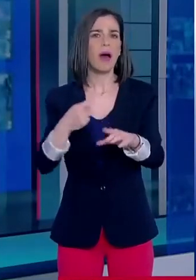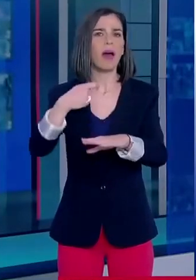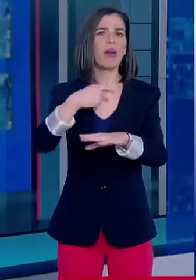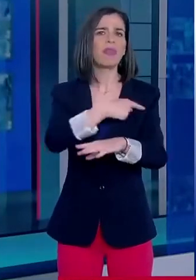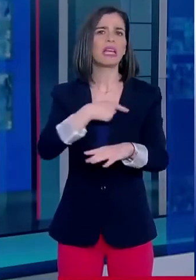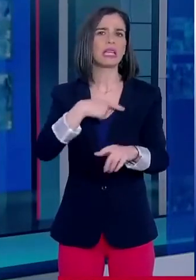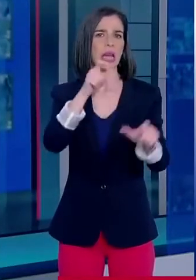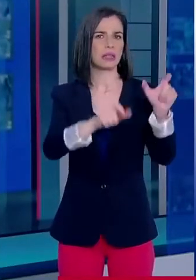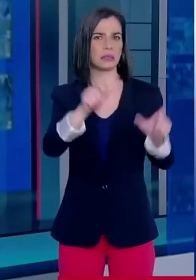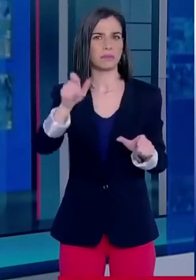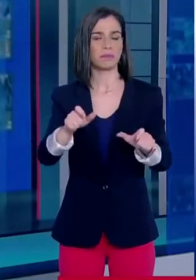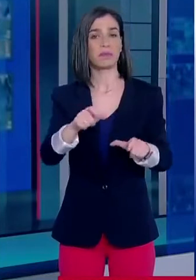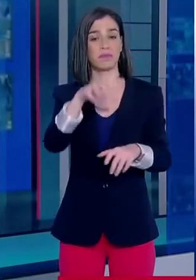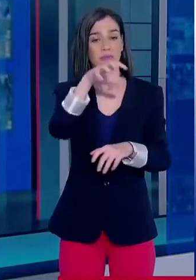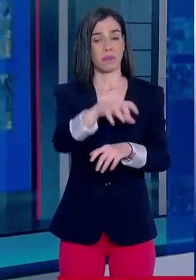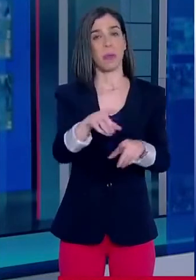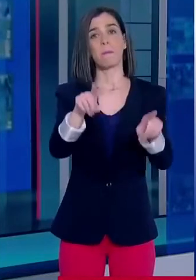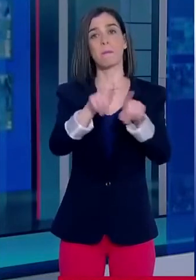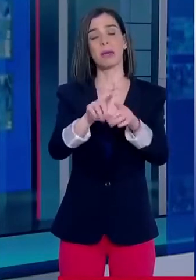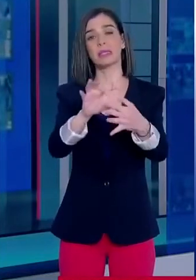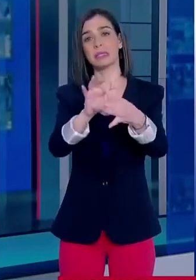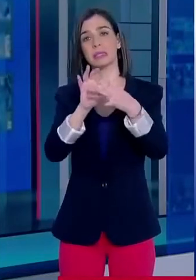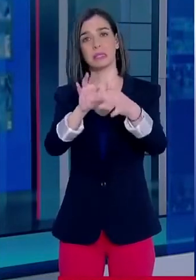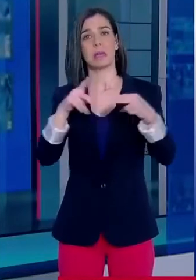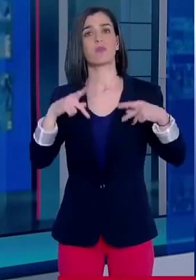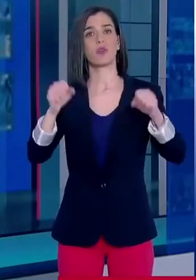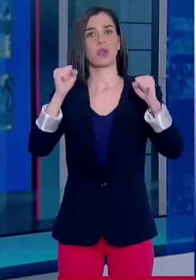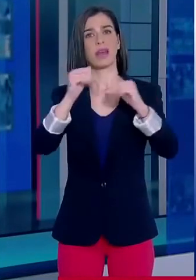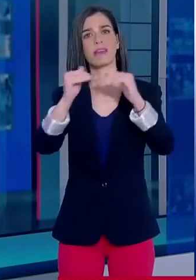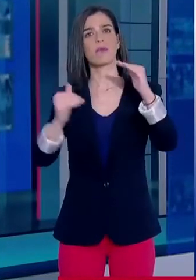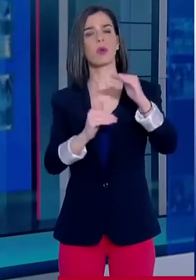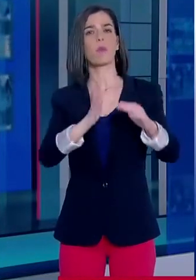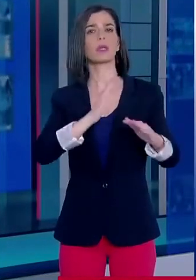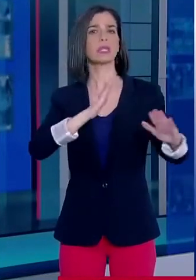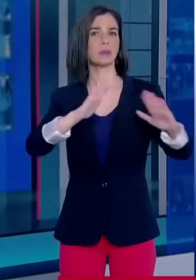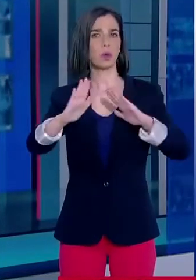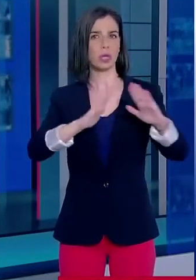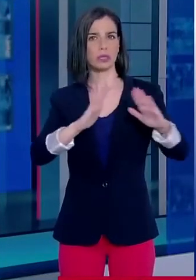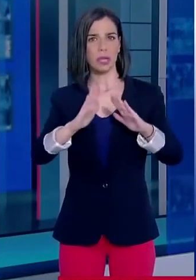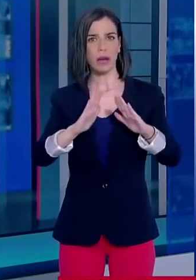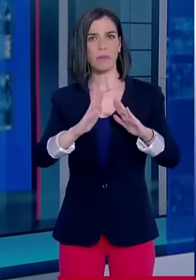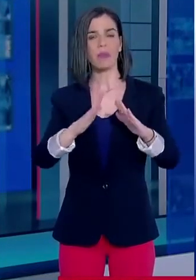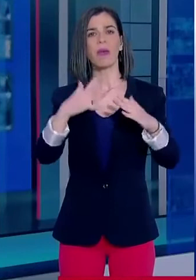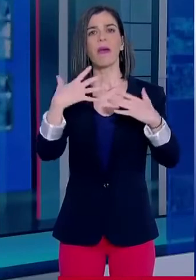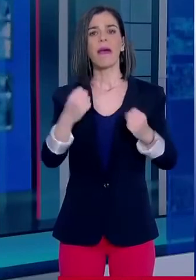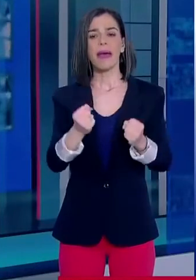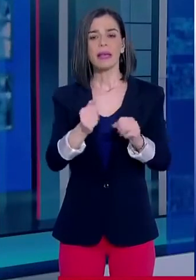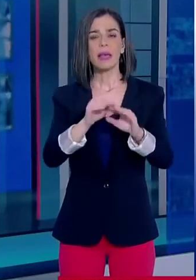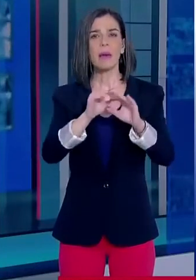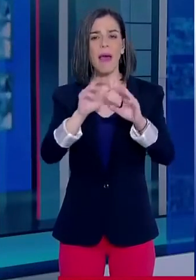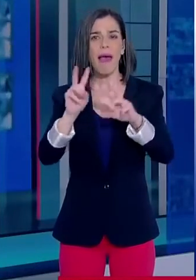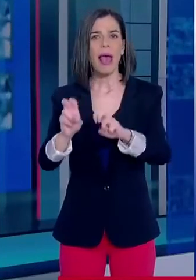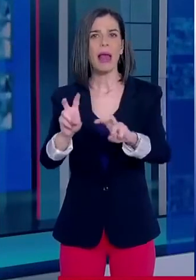διοικητικών αρχών. Η αρχή, σε συνεργασία με το Υπουργείο Υγείας και το Υφυπουργείο Πολιτικής Προστασίας, προγραμματίζει οριζόντιους προληπτικούς